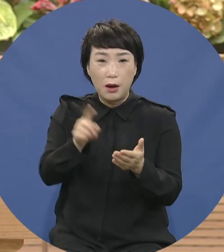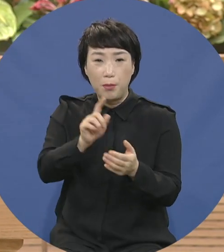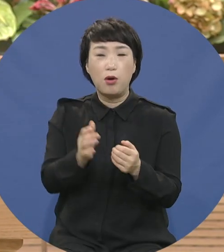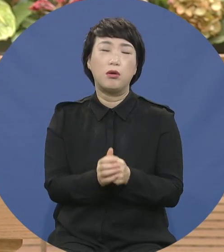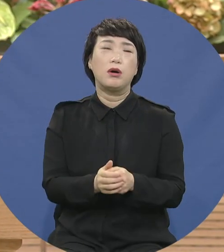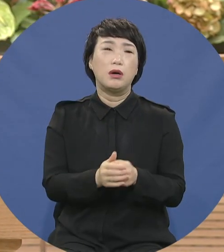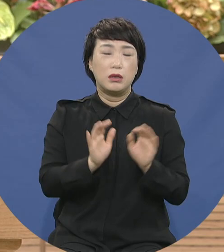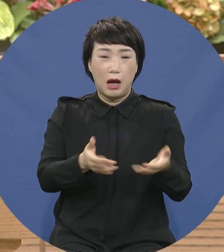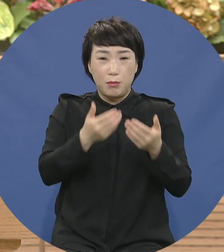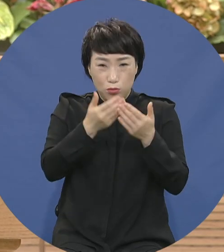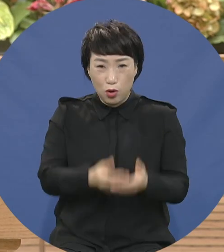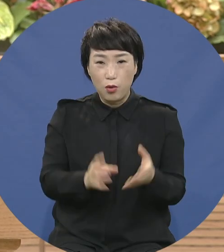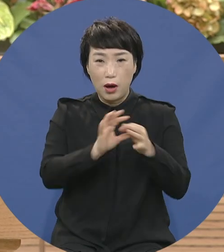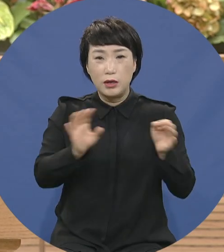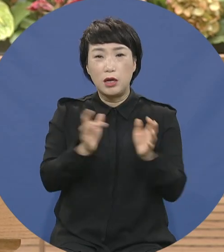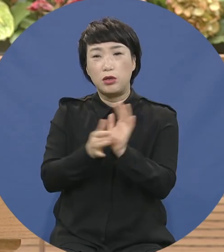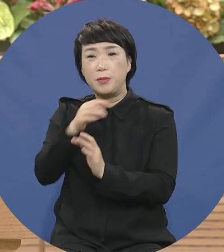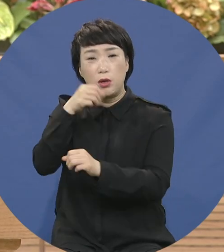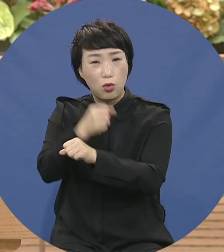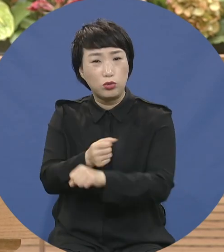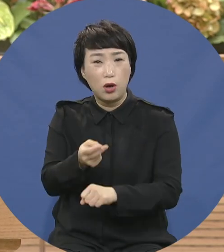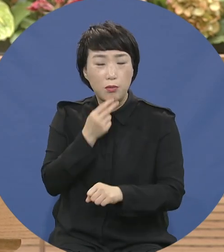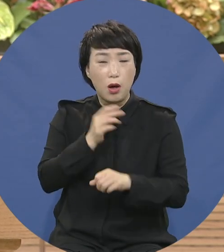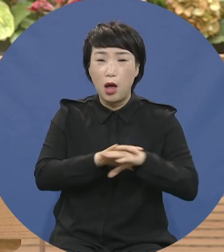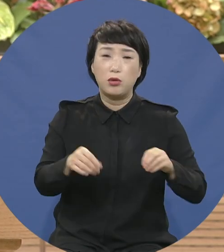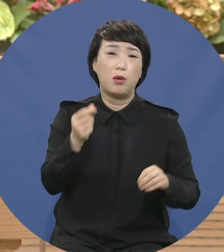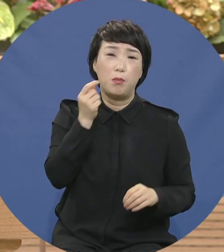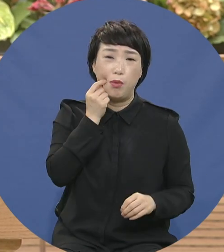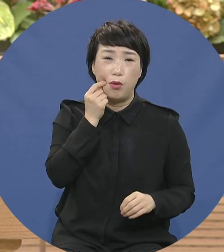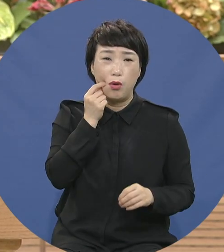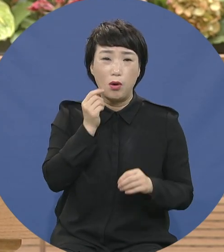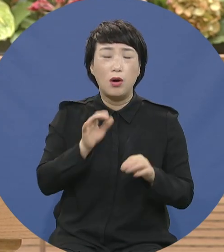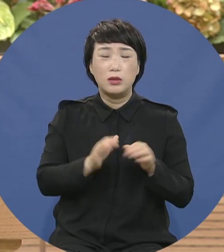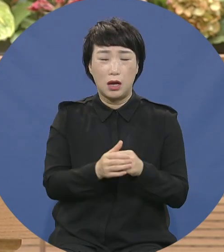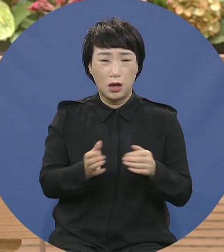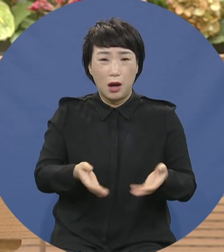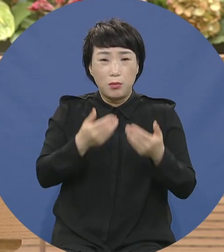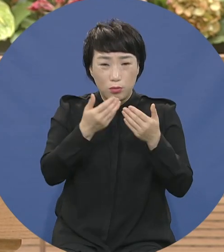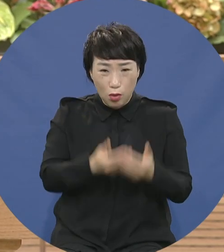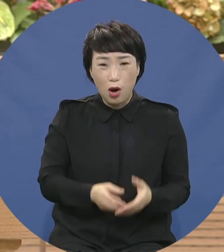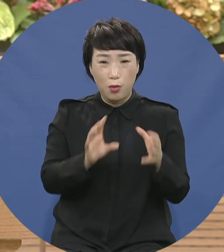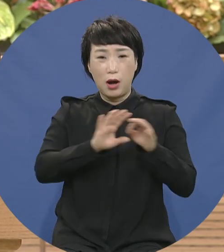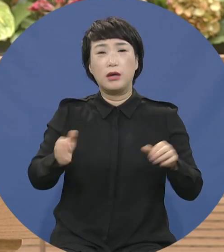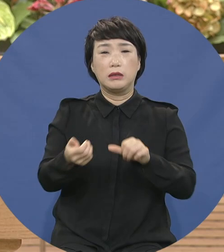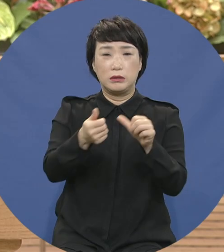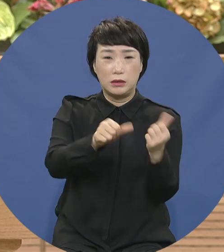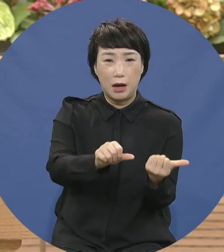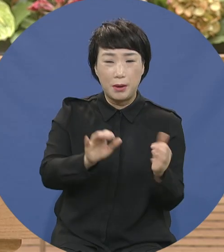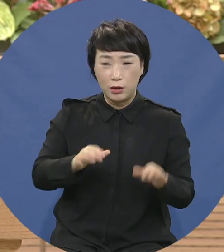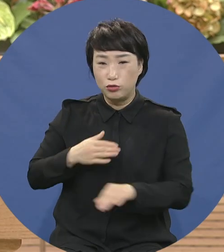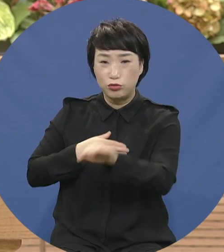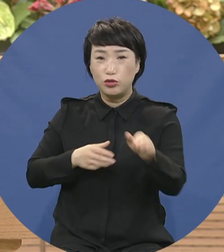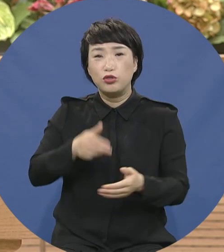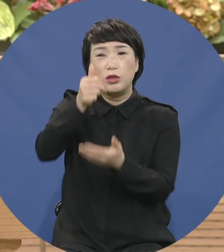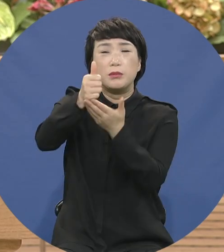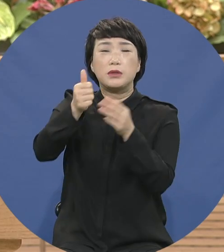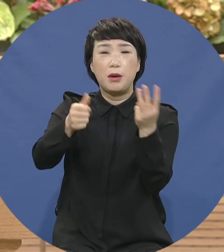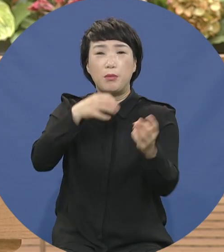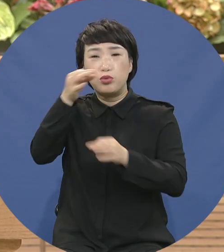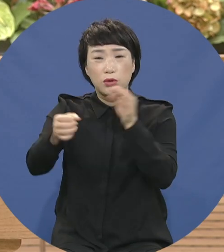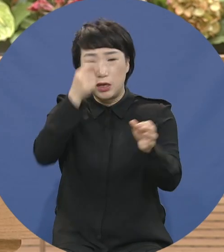없이 예수님의 피의 공로가 아니면 해결될 수 없으며 경중 없이 사망이다. 우리 주여 삼창하고 살기